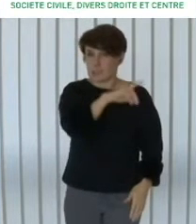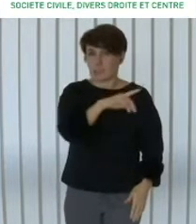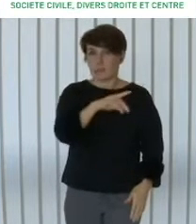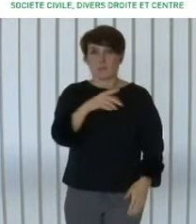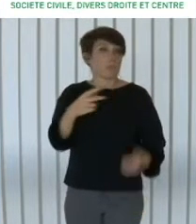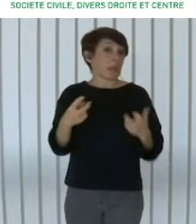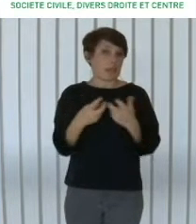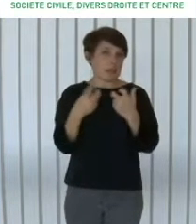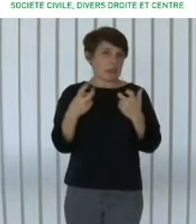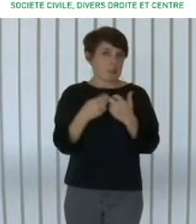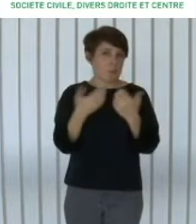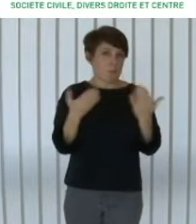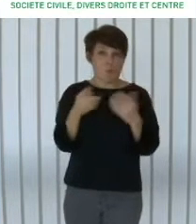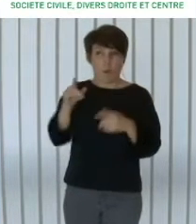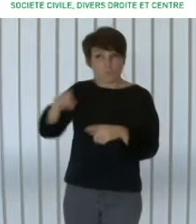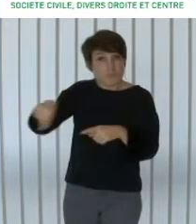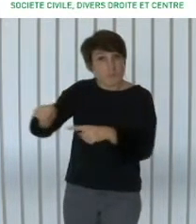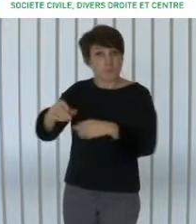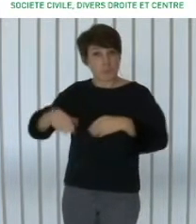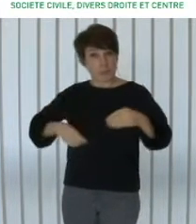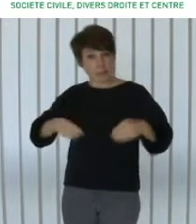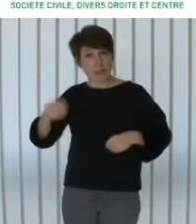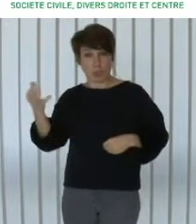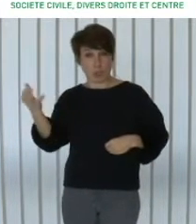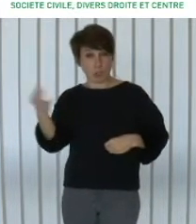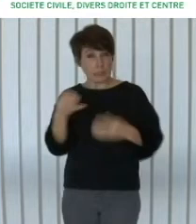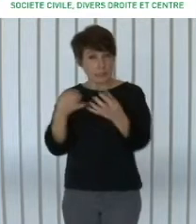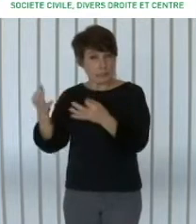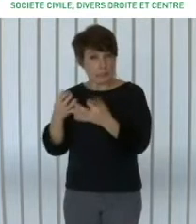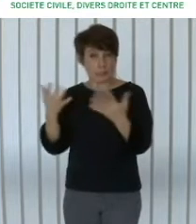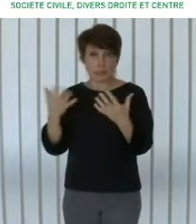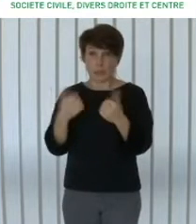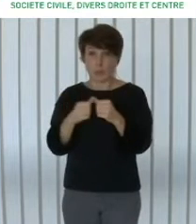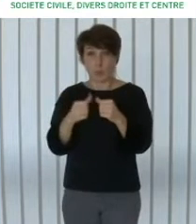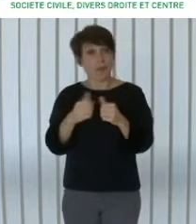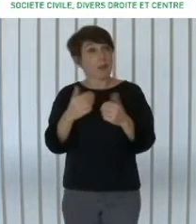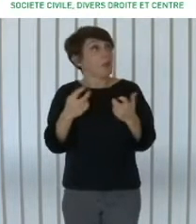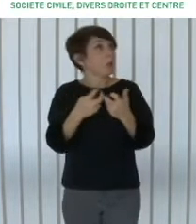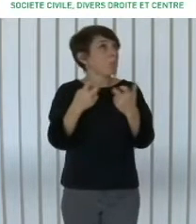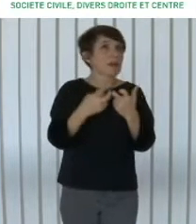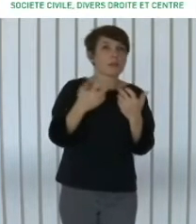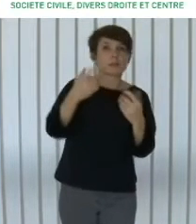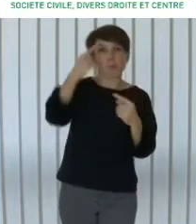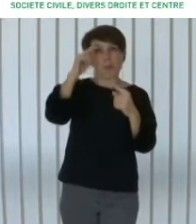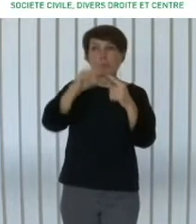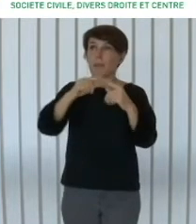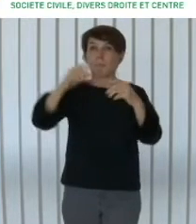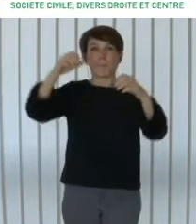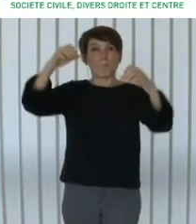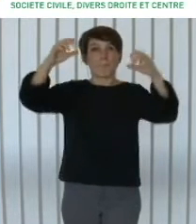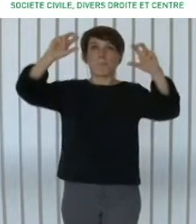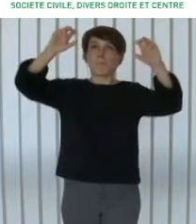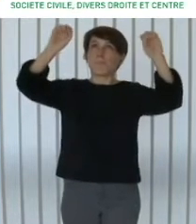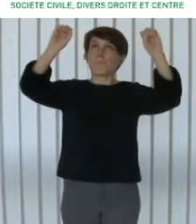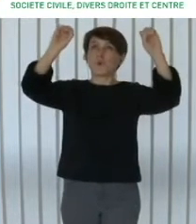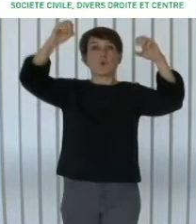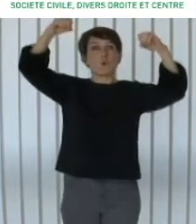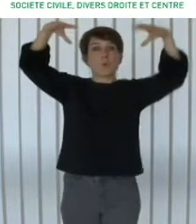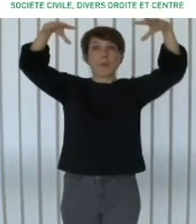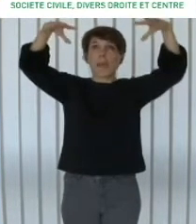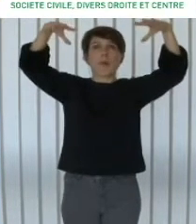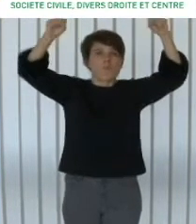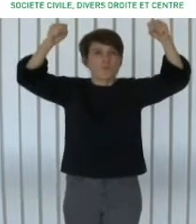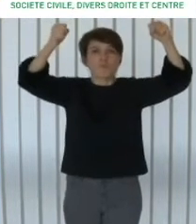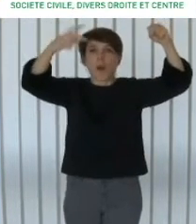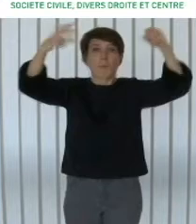propos en expliquant qu'il faut notamment toujours relancer 3 à 4 fois pour un remplacement d'ampoule ou de volet,